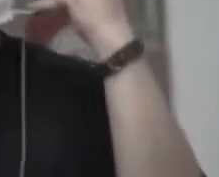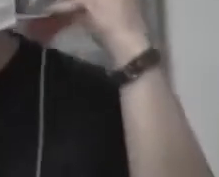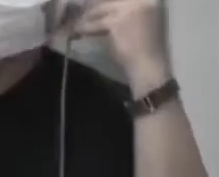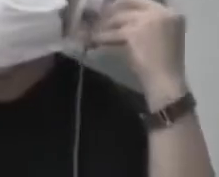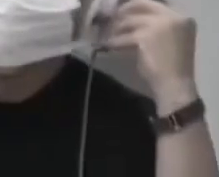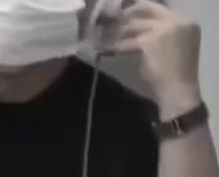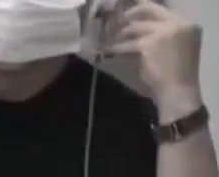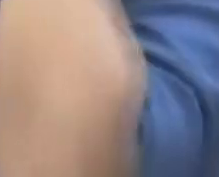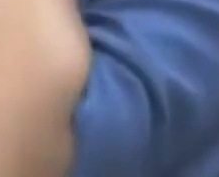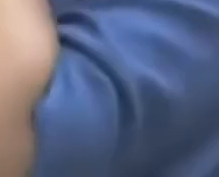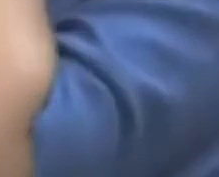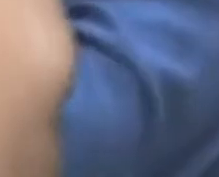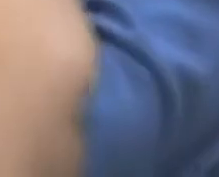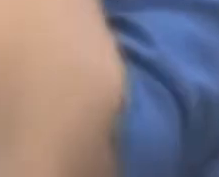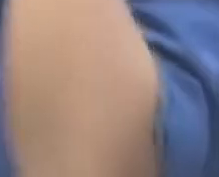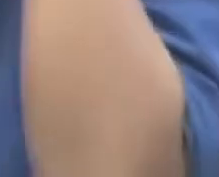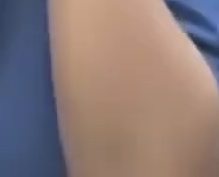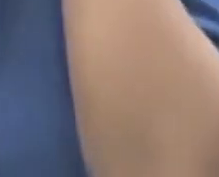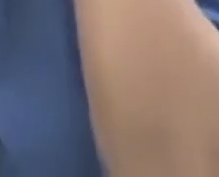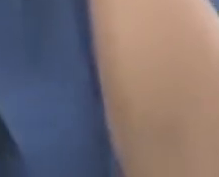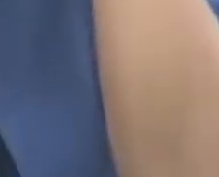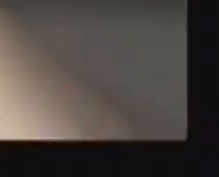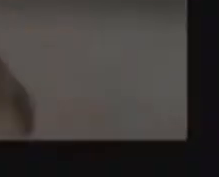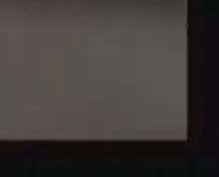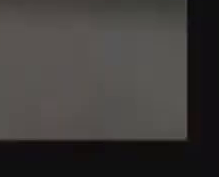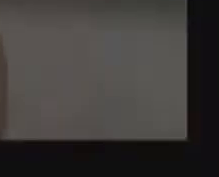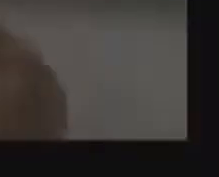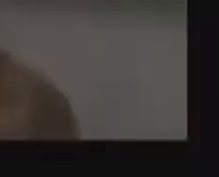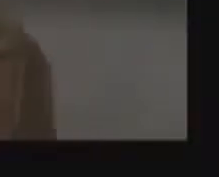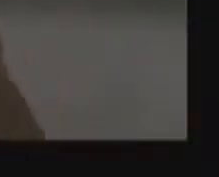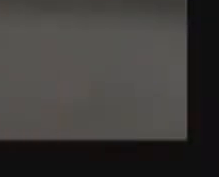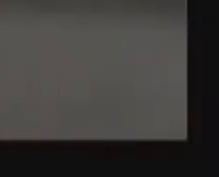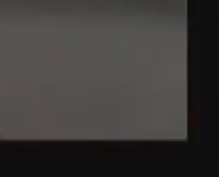pakailah maskermu jagalah jmu